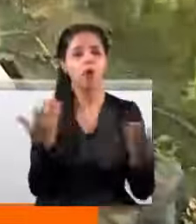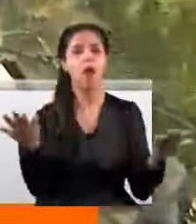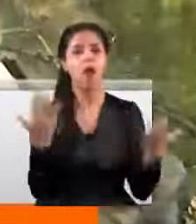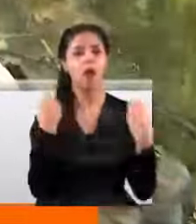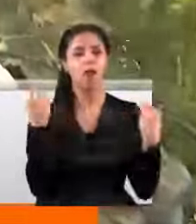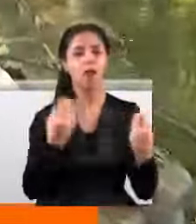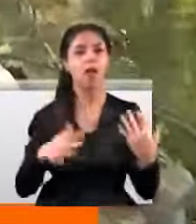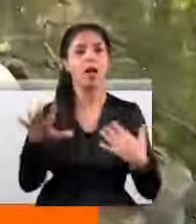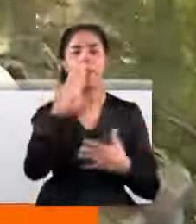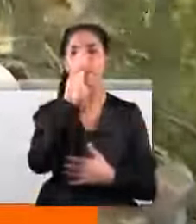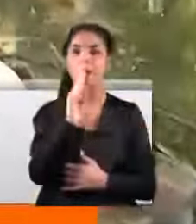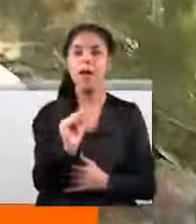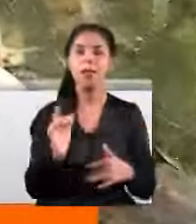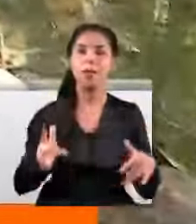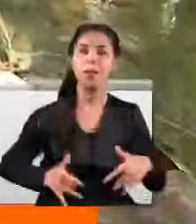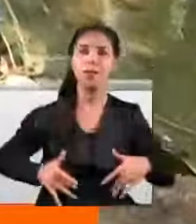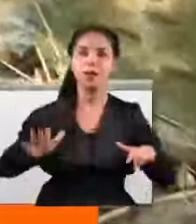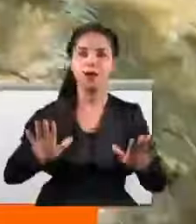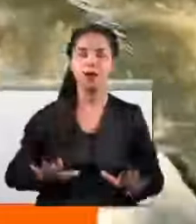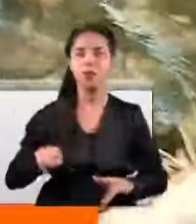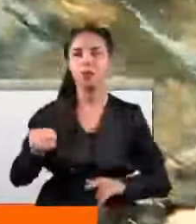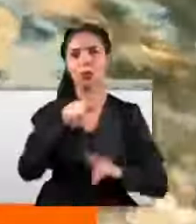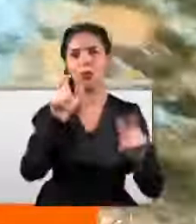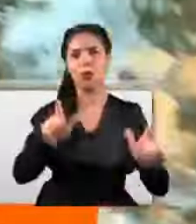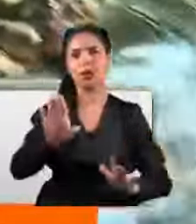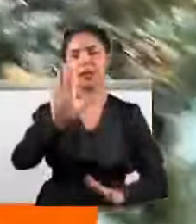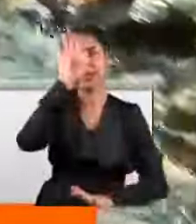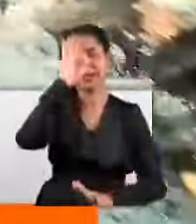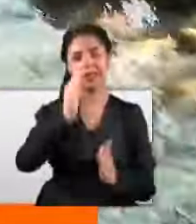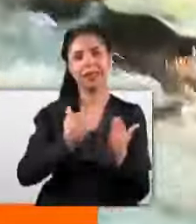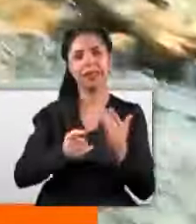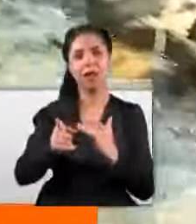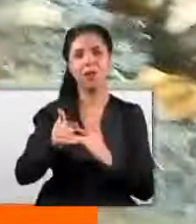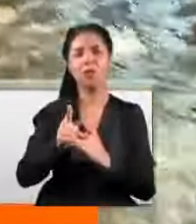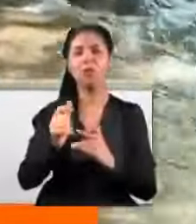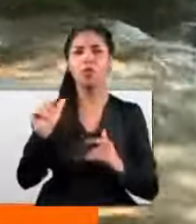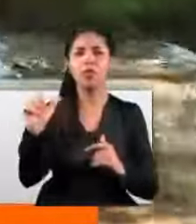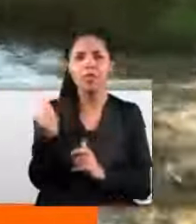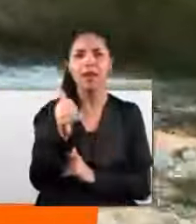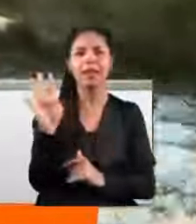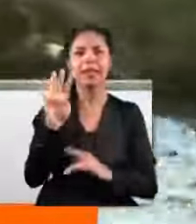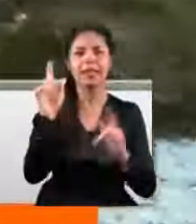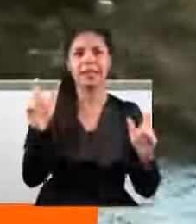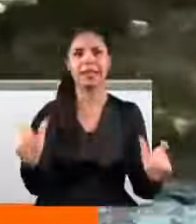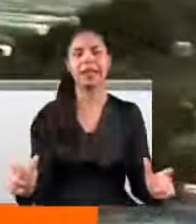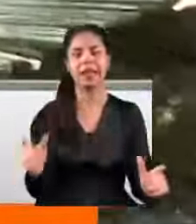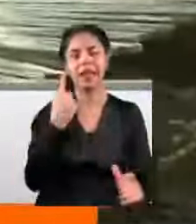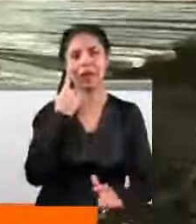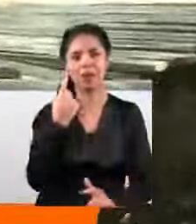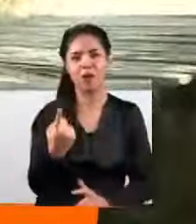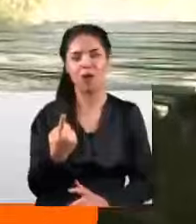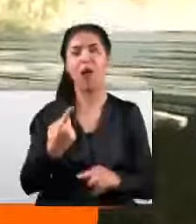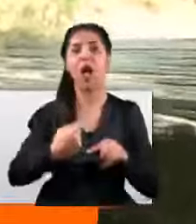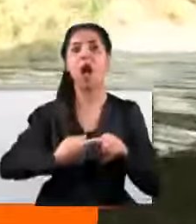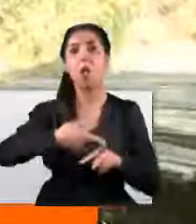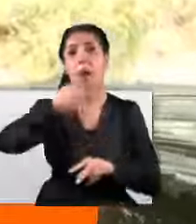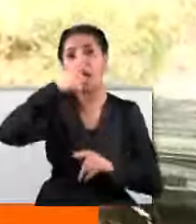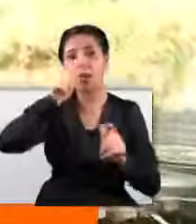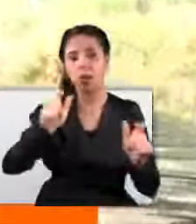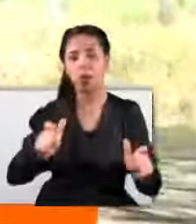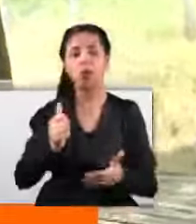hayran bırakıyor. Burası İstanbul'un arka bahçesi, göz bebeği Kırklareli Armağan Köyü'ndeyiz. İşte